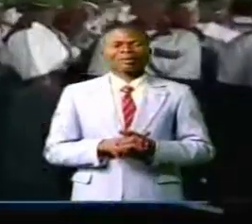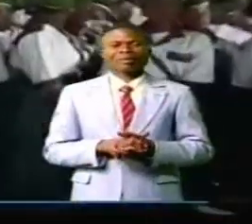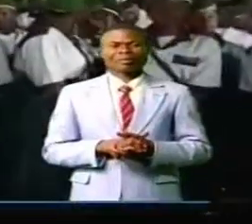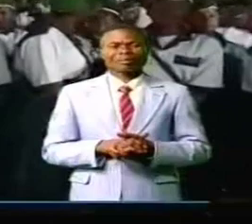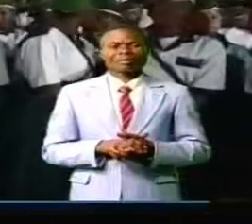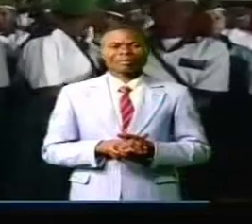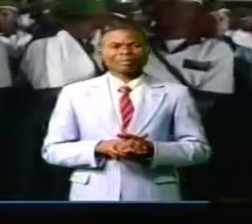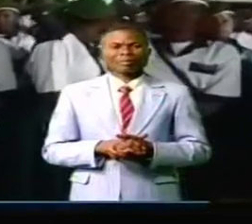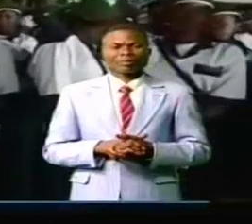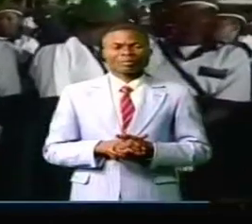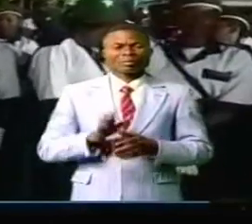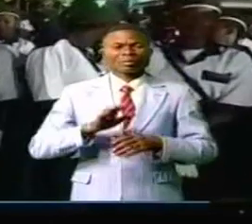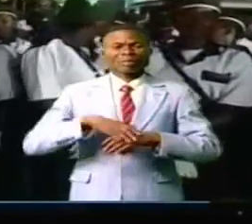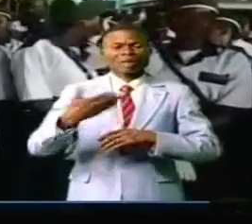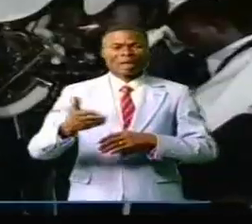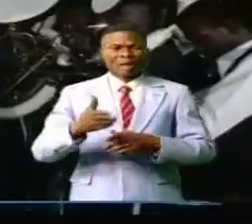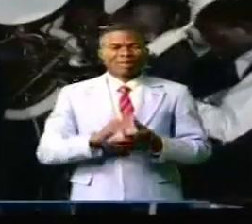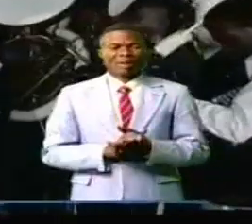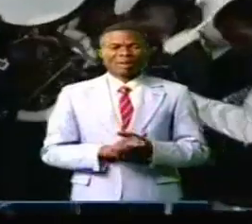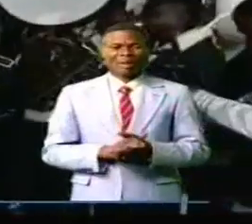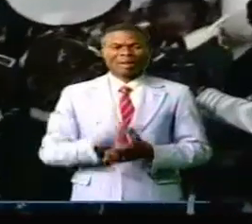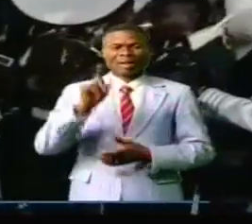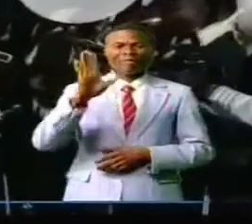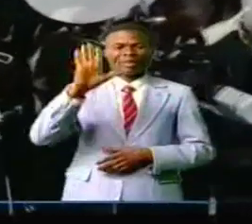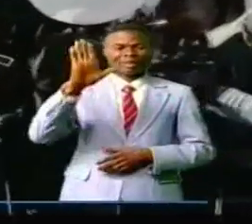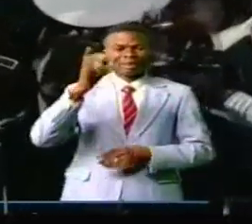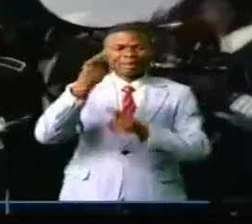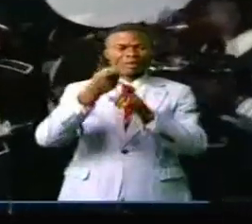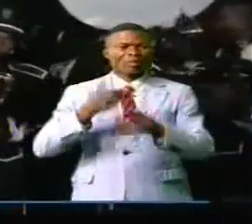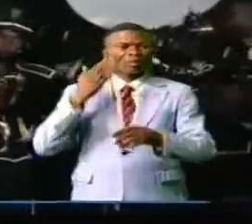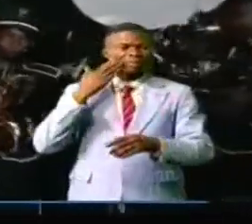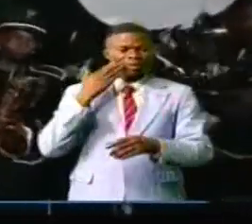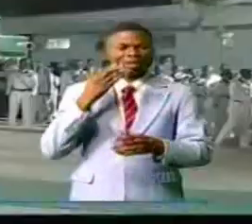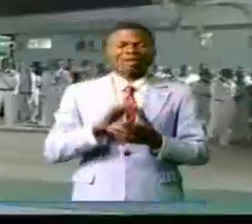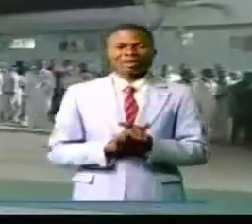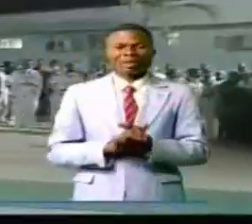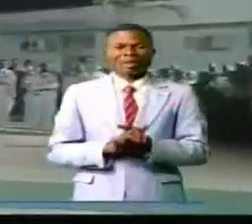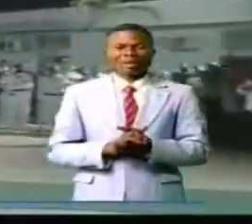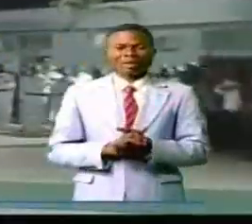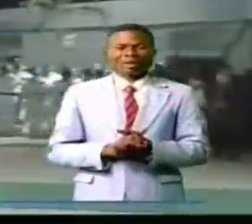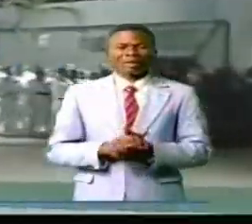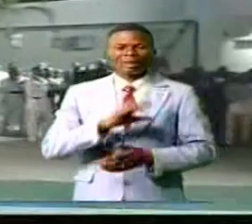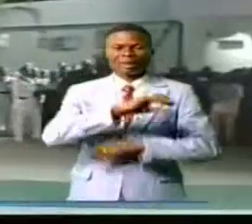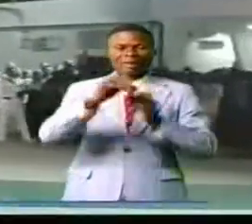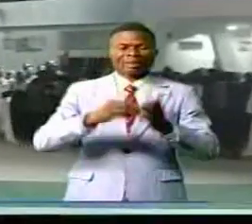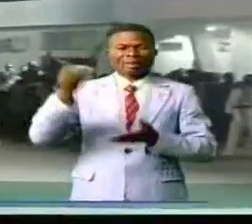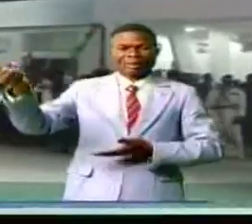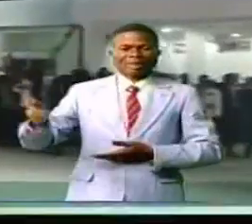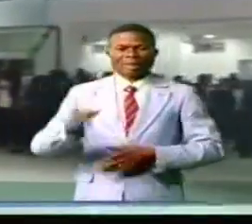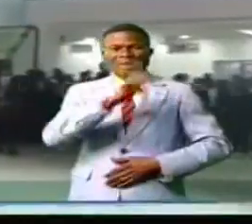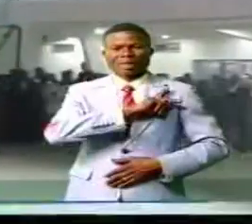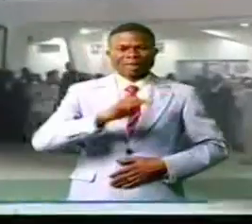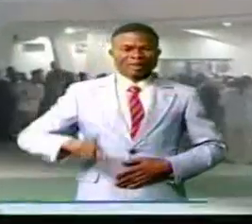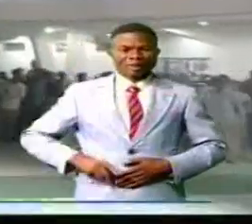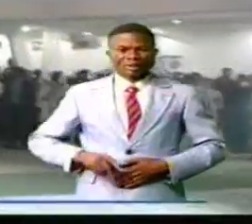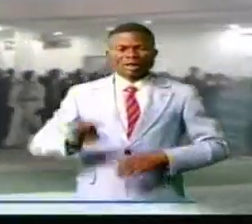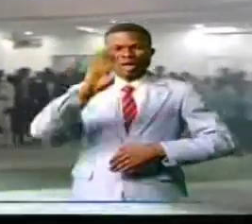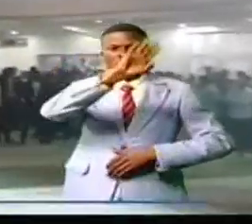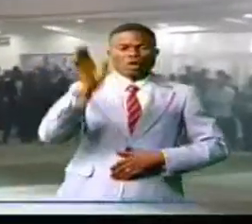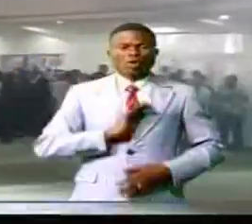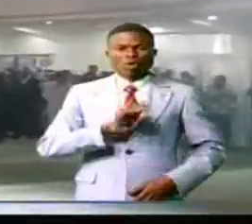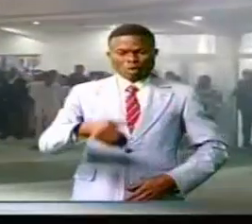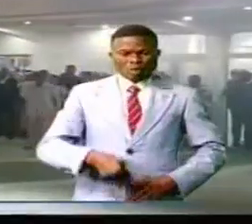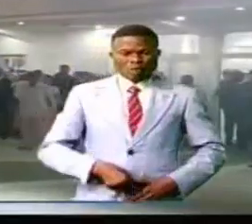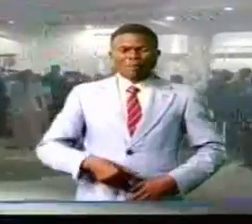Au lendemain de la Noël kimbanguiste, intervenue ce mercredi 25 mai, le centre d'accueil kimbanguiste de Kasavubu était de